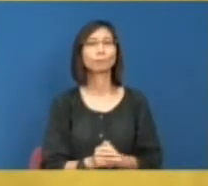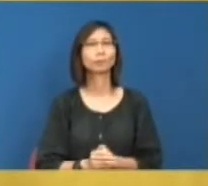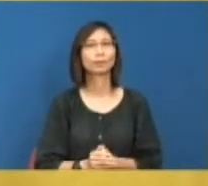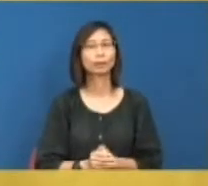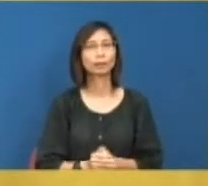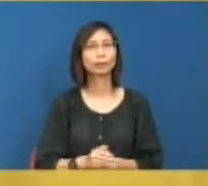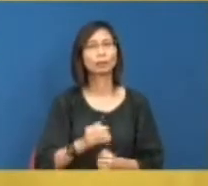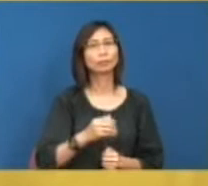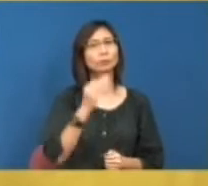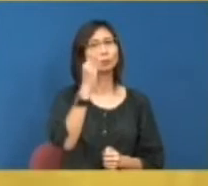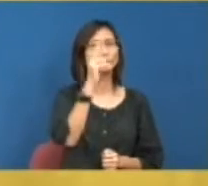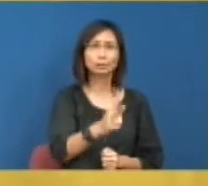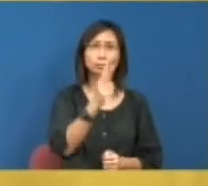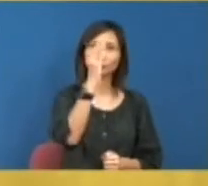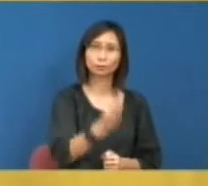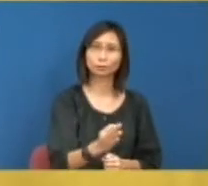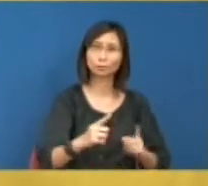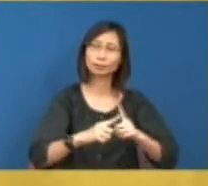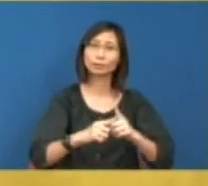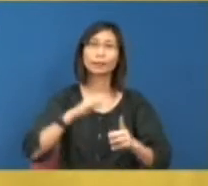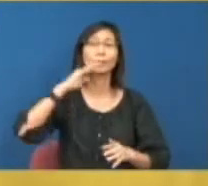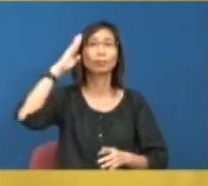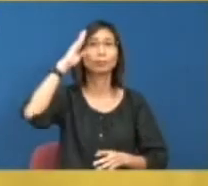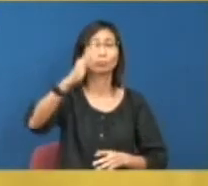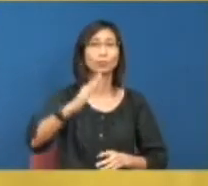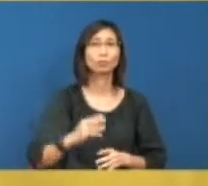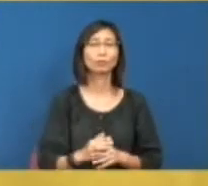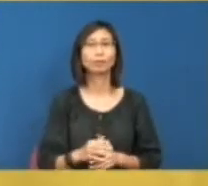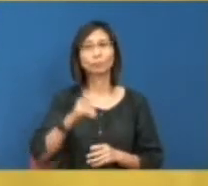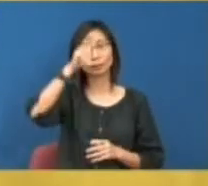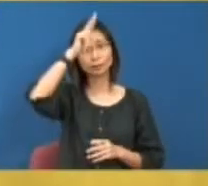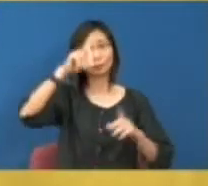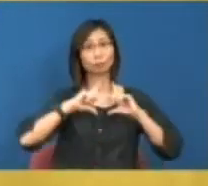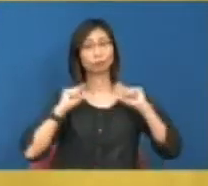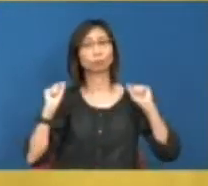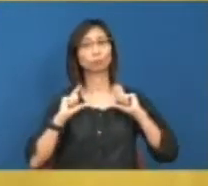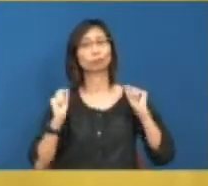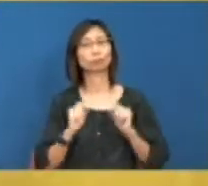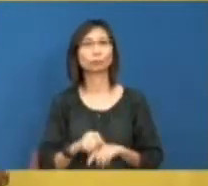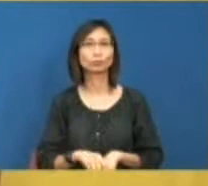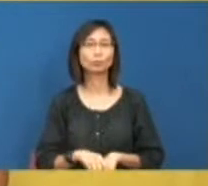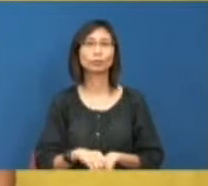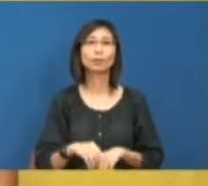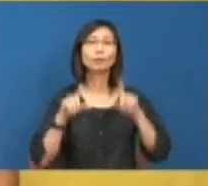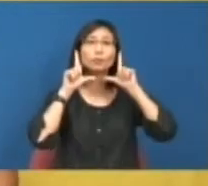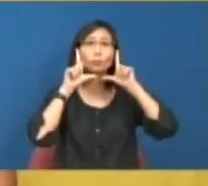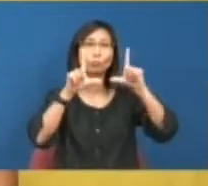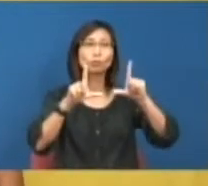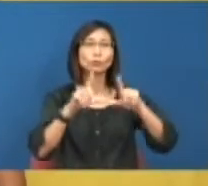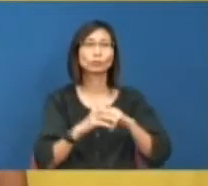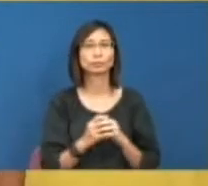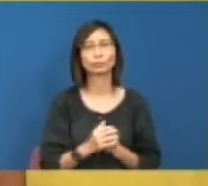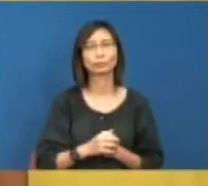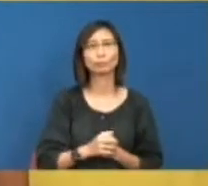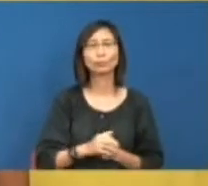特首出嚟講個公道説話，希望特首能夠係回應噶嘛。咁點會係有搶風頭之嫌呢？實